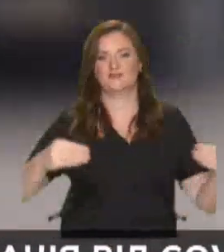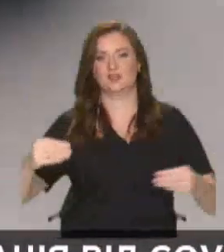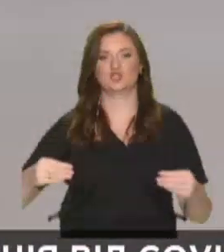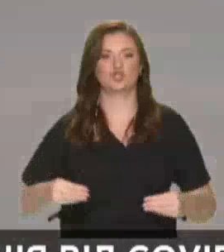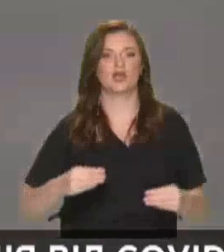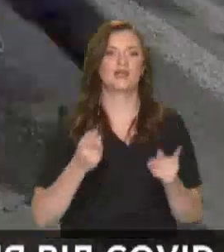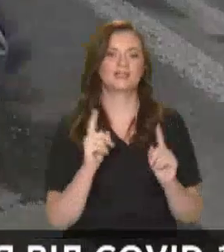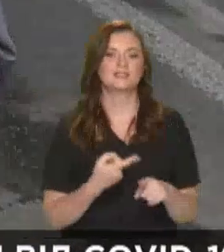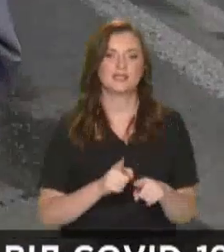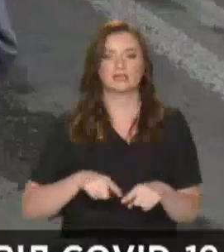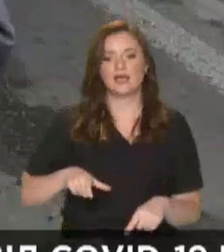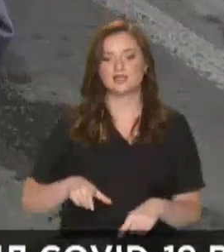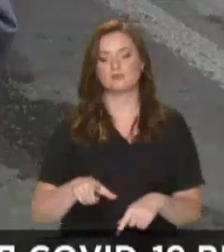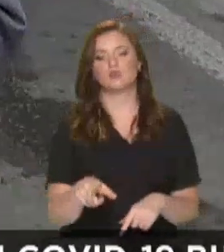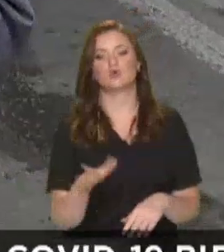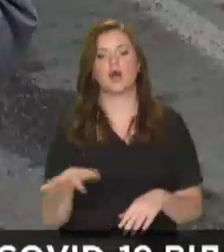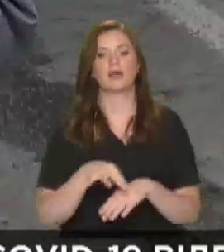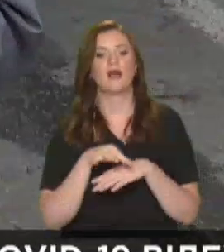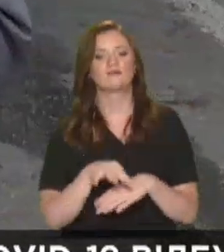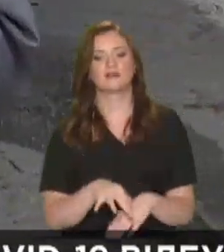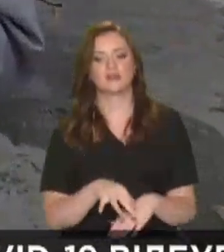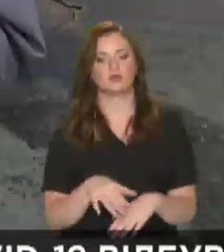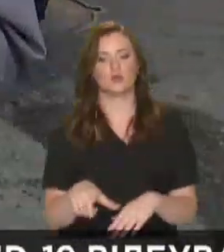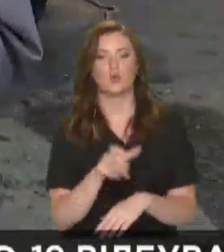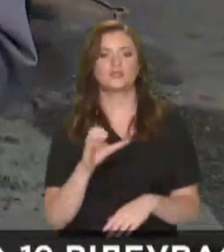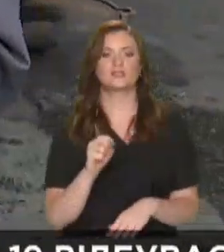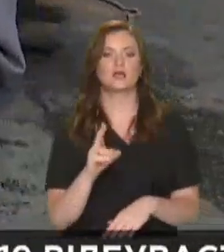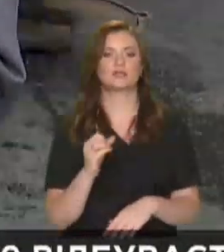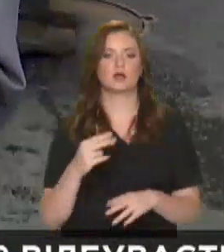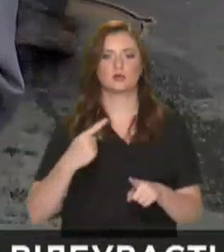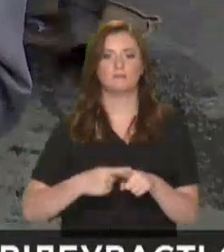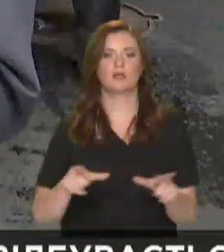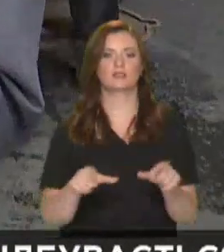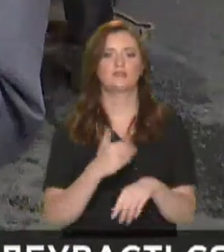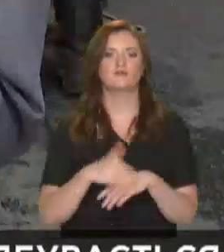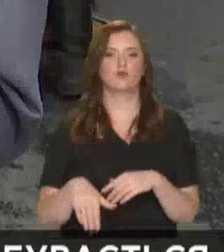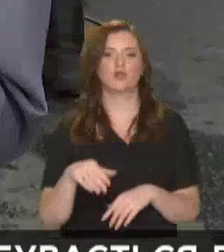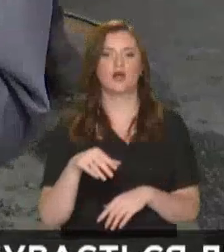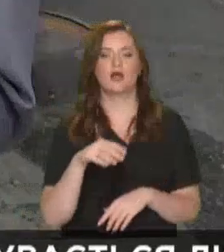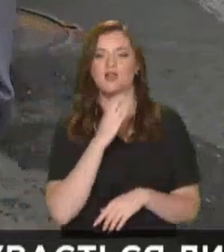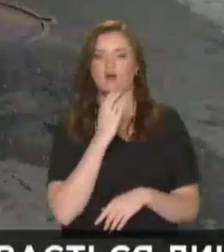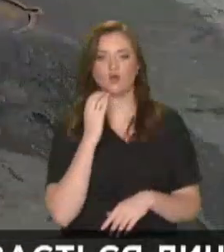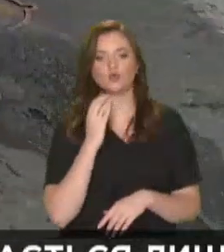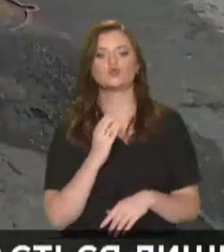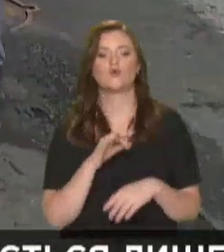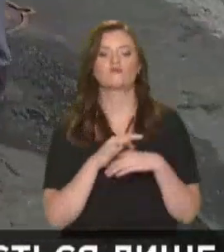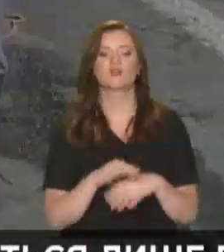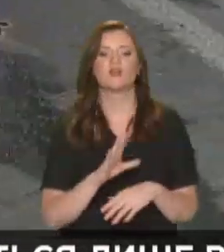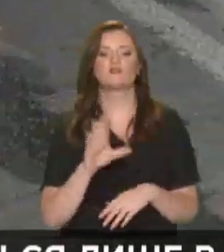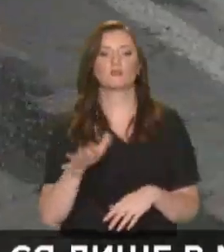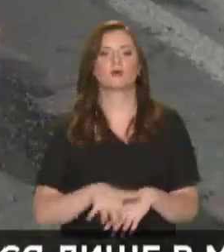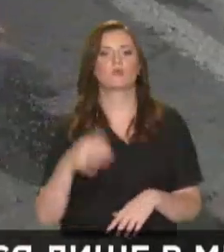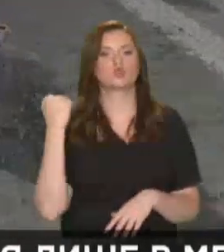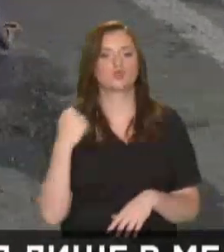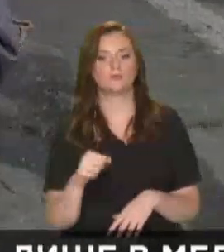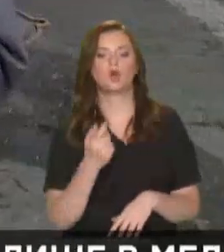таки ця смуга, яка веде дорога Саксаганського, перетин з вулицею Льва Толстого, веде в бік площі